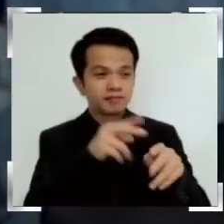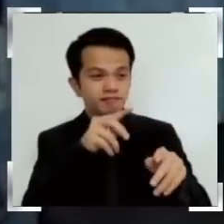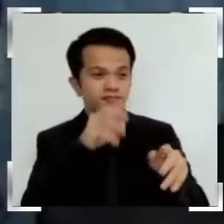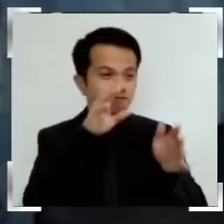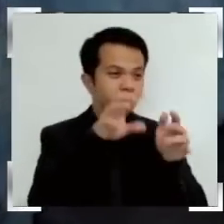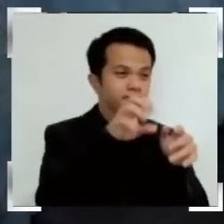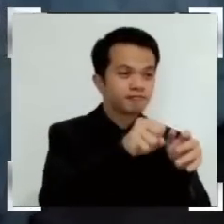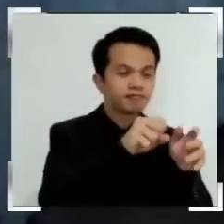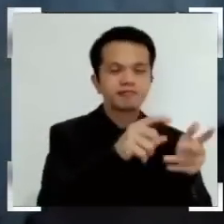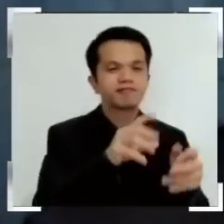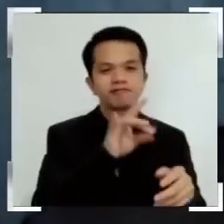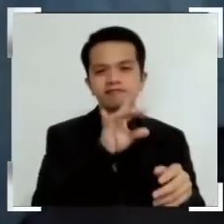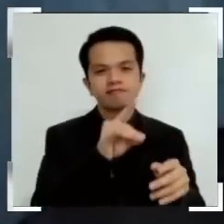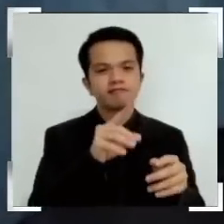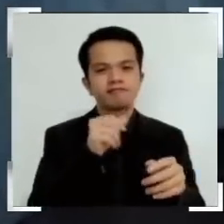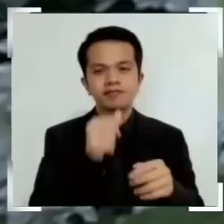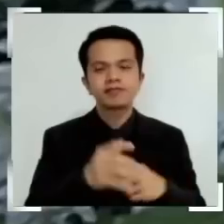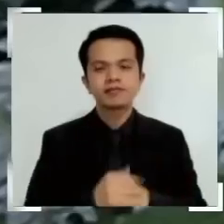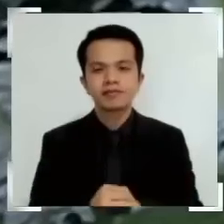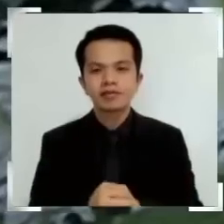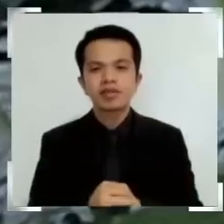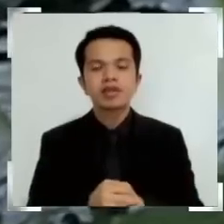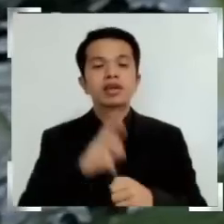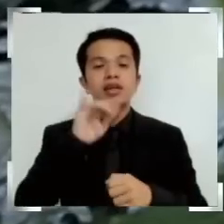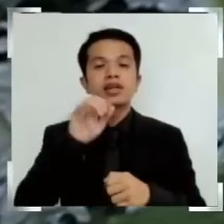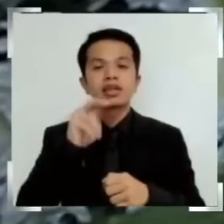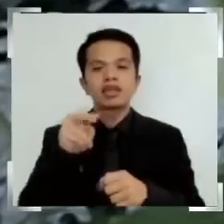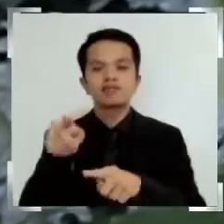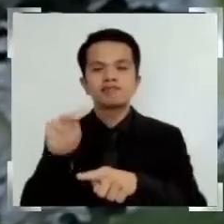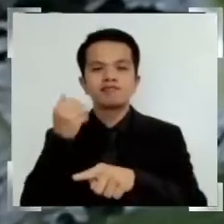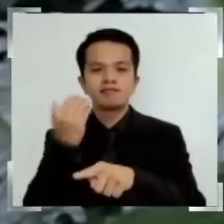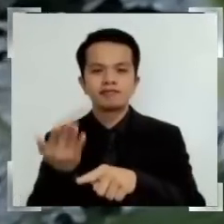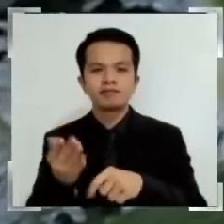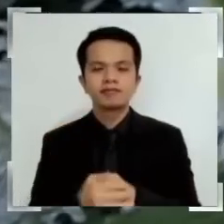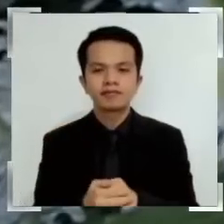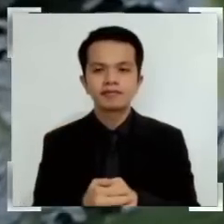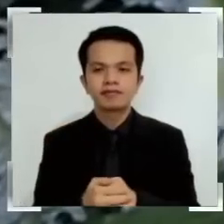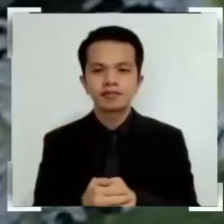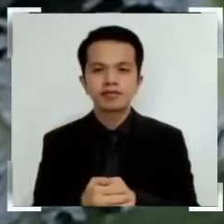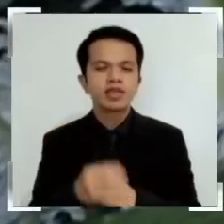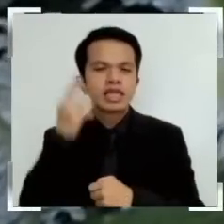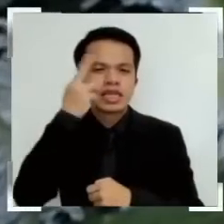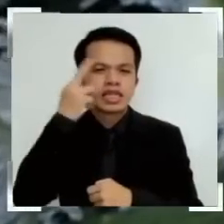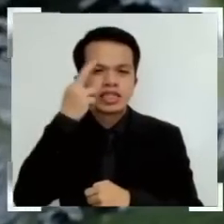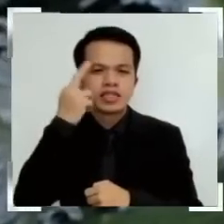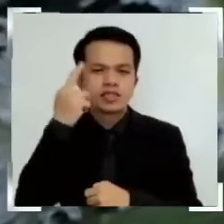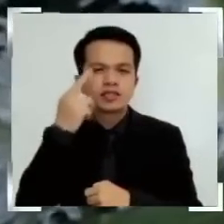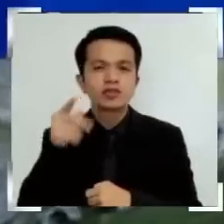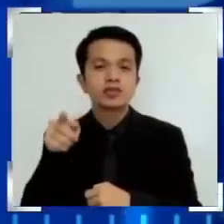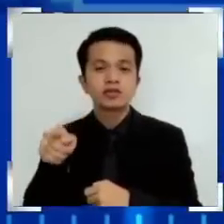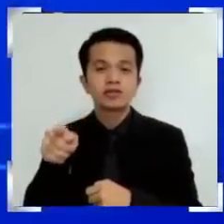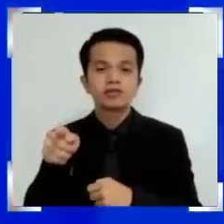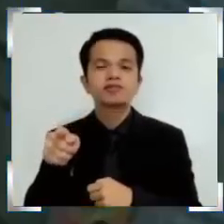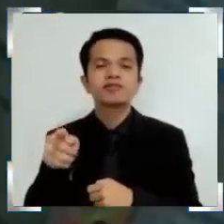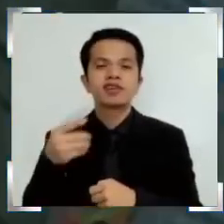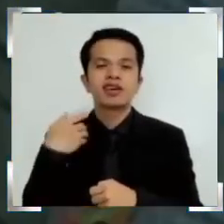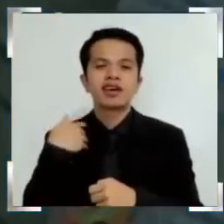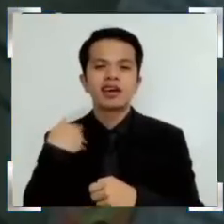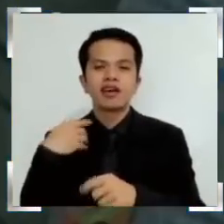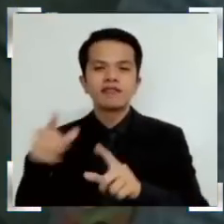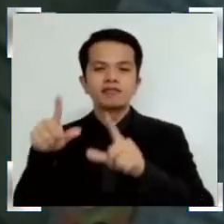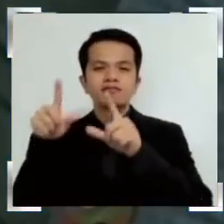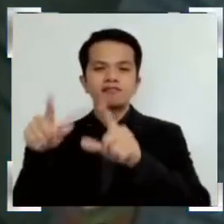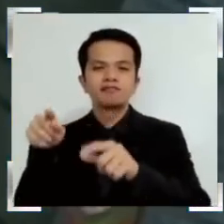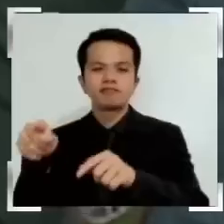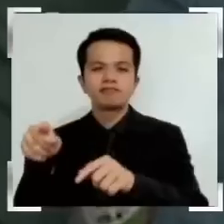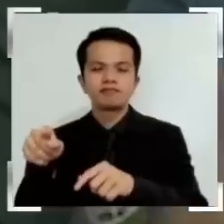ang biktima na si Ryan Carpio. Ayon sa pulisya, isa sa anggulong tinitingnan nila ay ang sinampang kaso laban sa biktima. May involvement